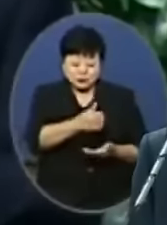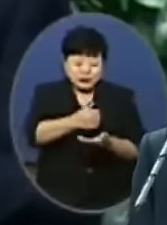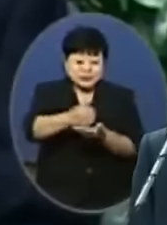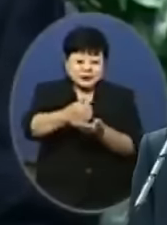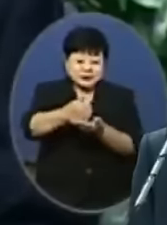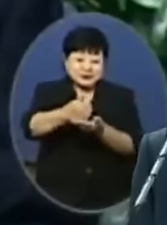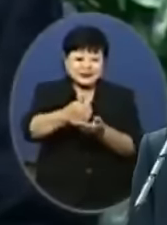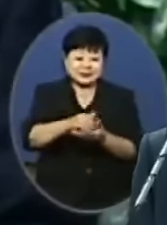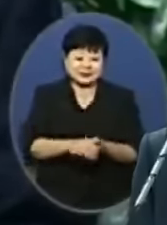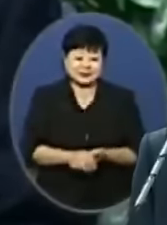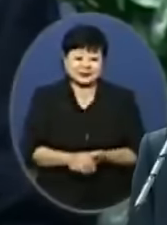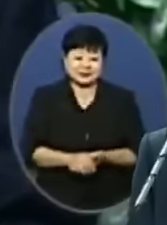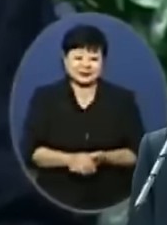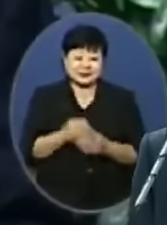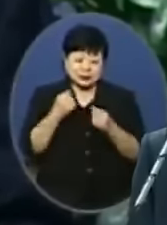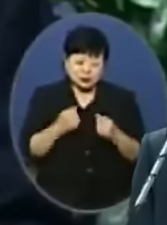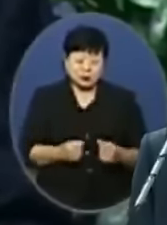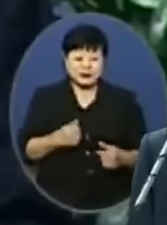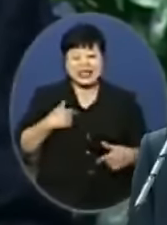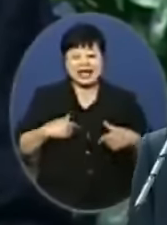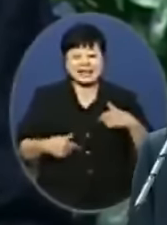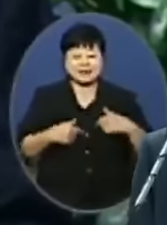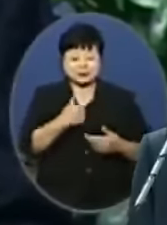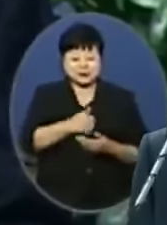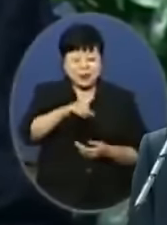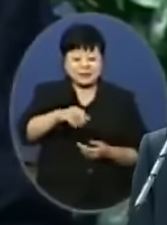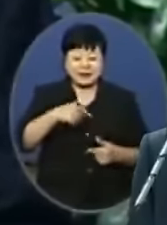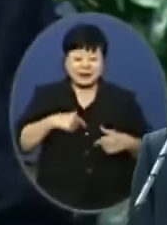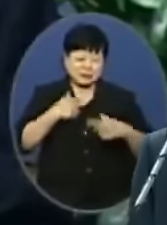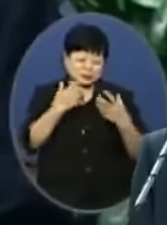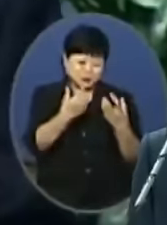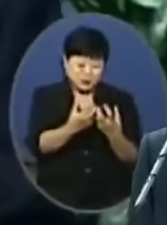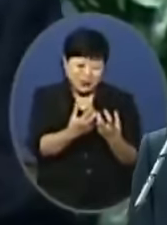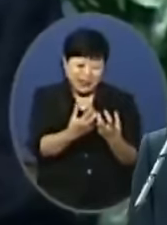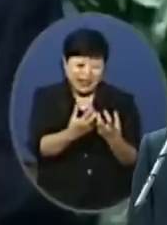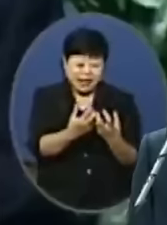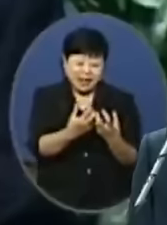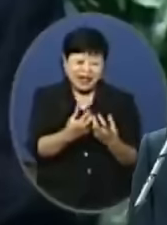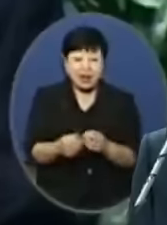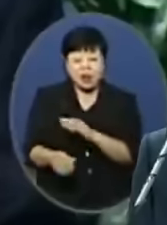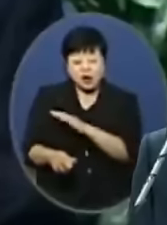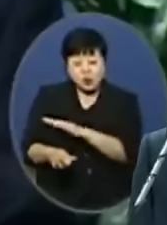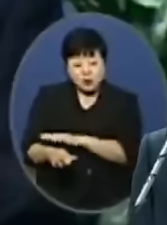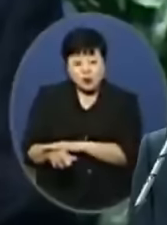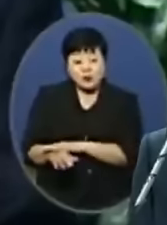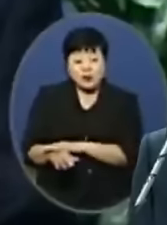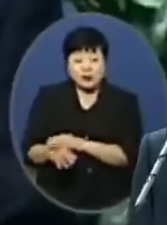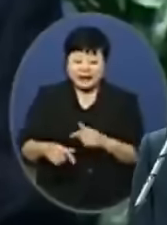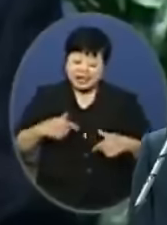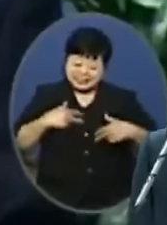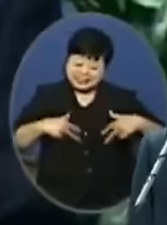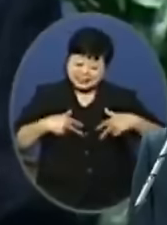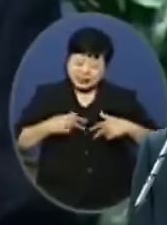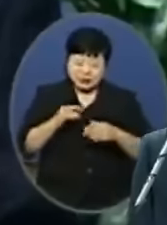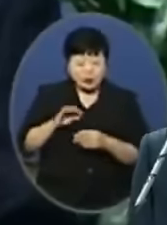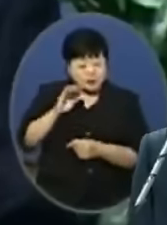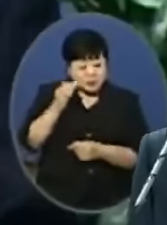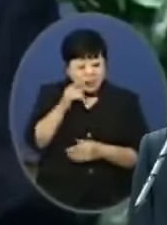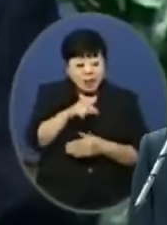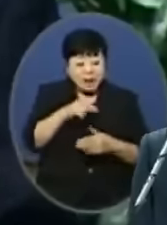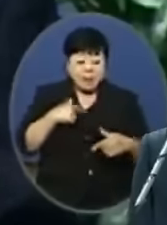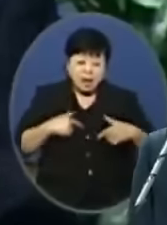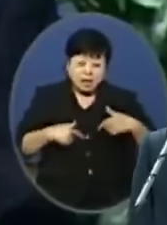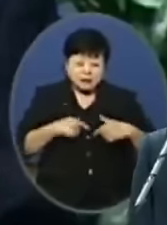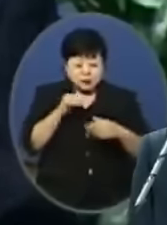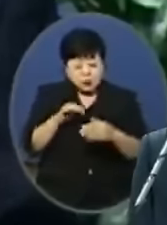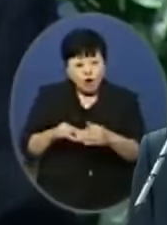주님은 존재가 기쁨인 것입니다. 주님 앞에는 기쁨이 충만하고 그 우편에는 즐거움이 넘치나이다. 그 마음의